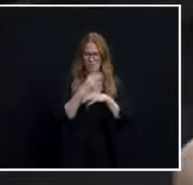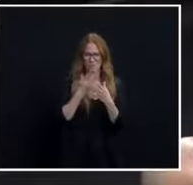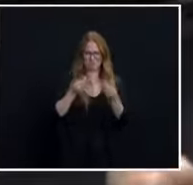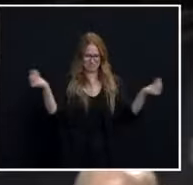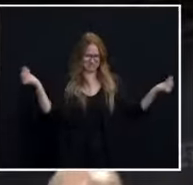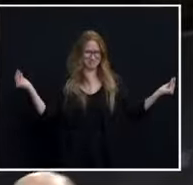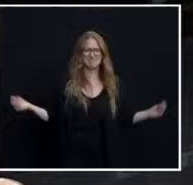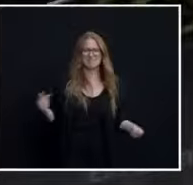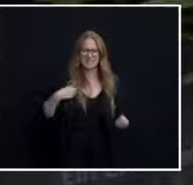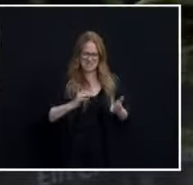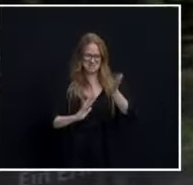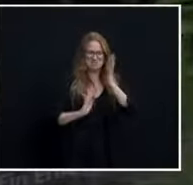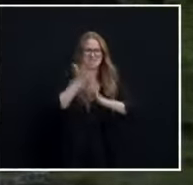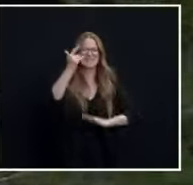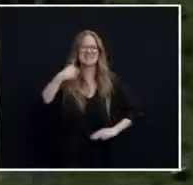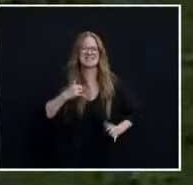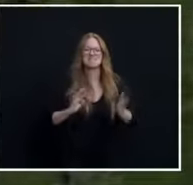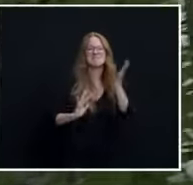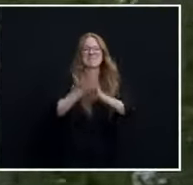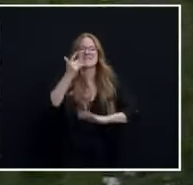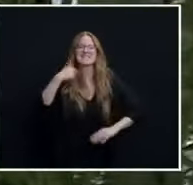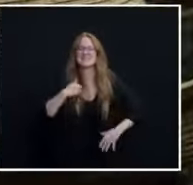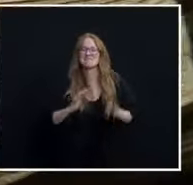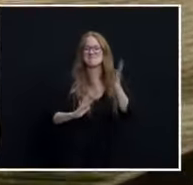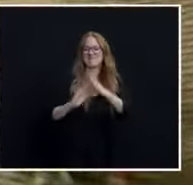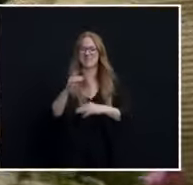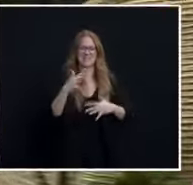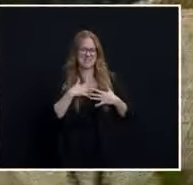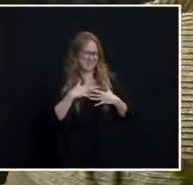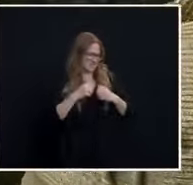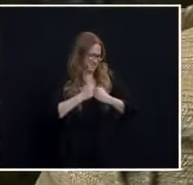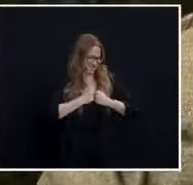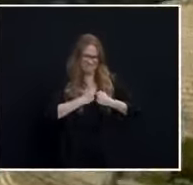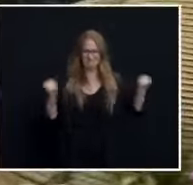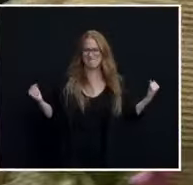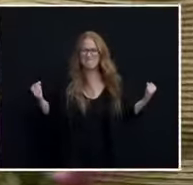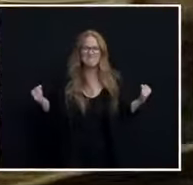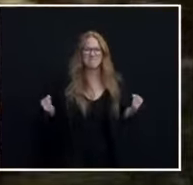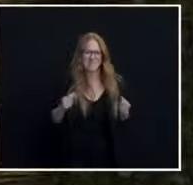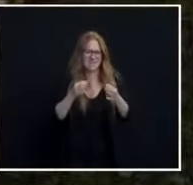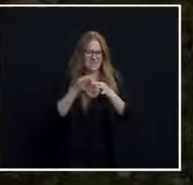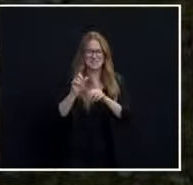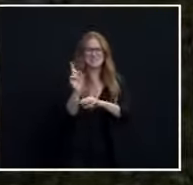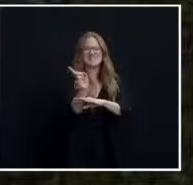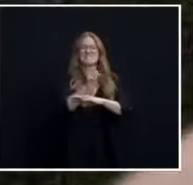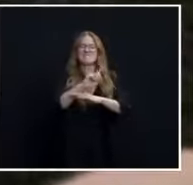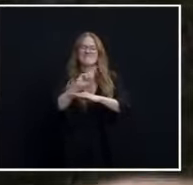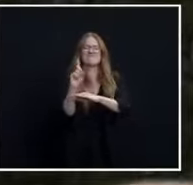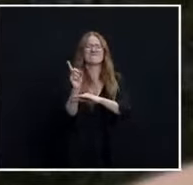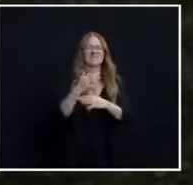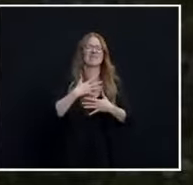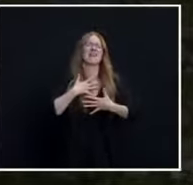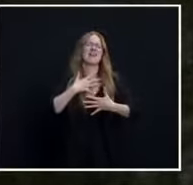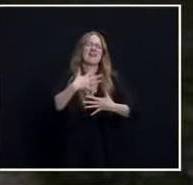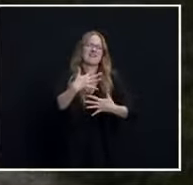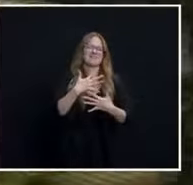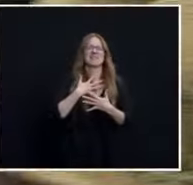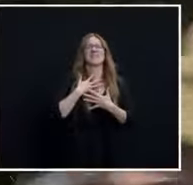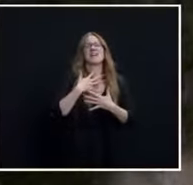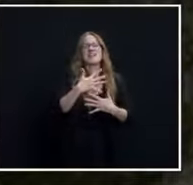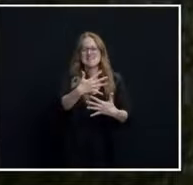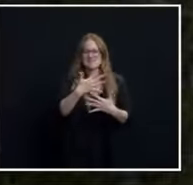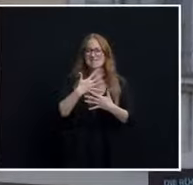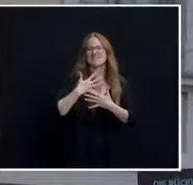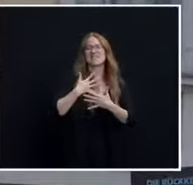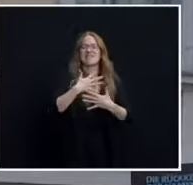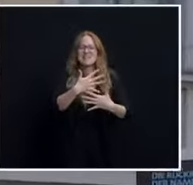brenn, und ich brenn, und ich brenn. Ich reiß das Netz und zünd die Kerzen wieder um. Auf dir weiß und dir wie heute